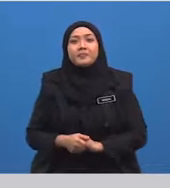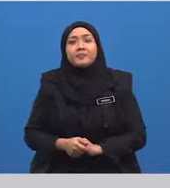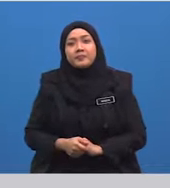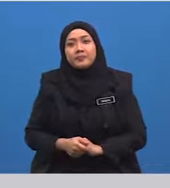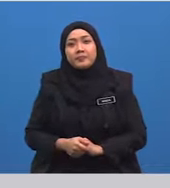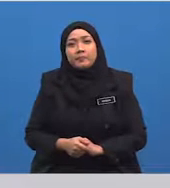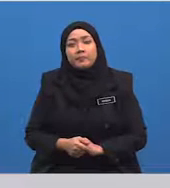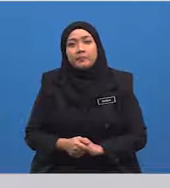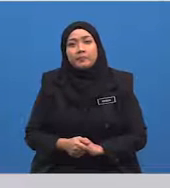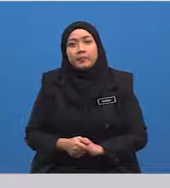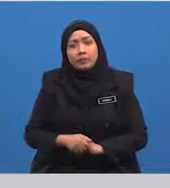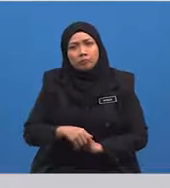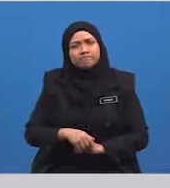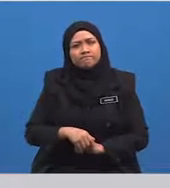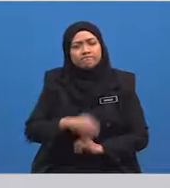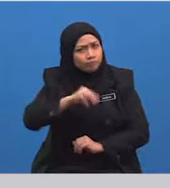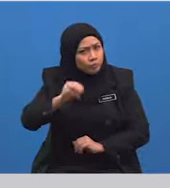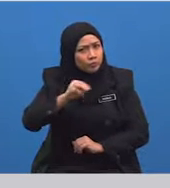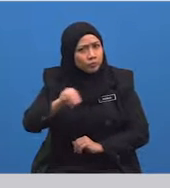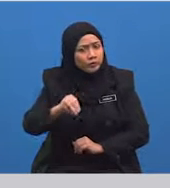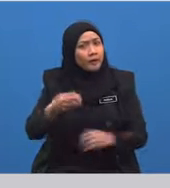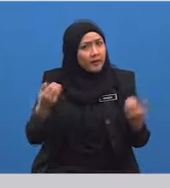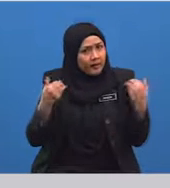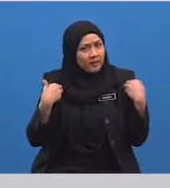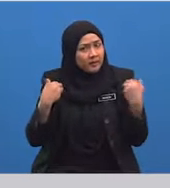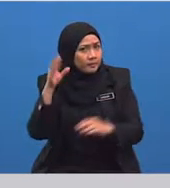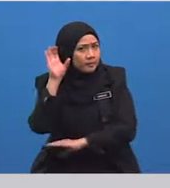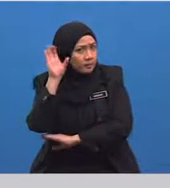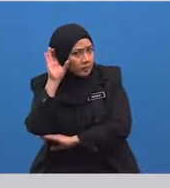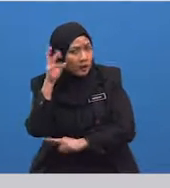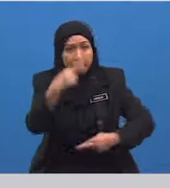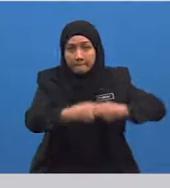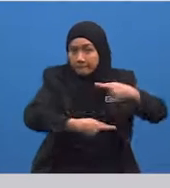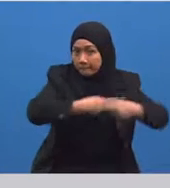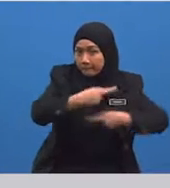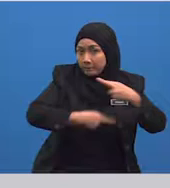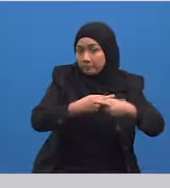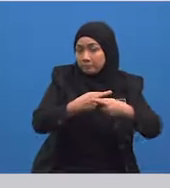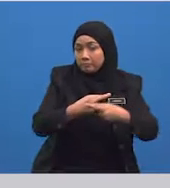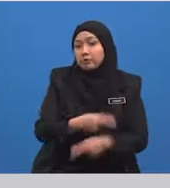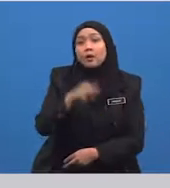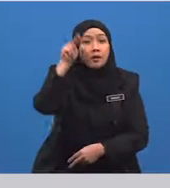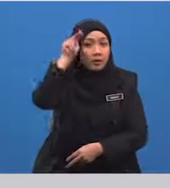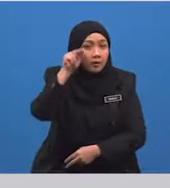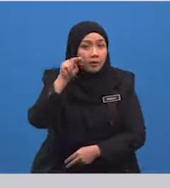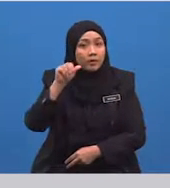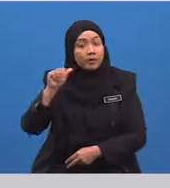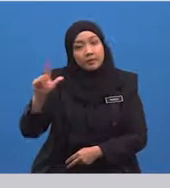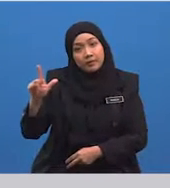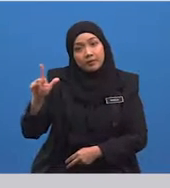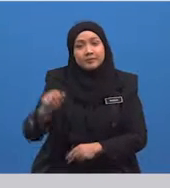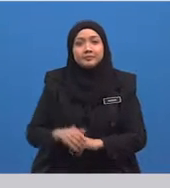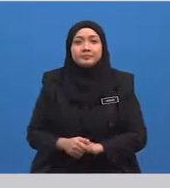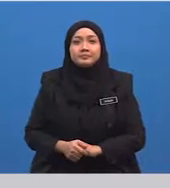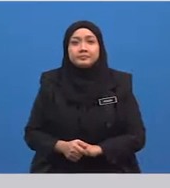Pernahkah murid-murid mendengar tentang proses peneutralan? Ya, cikgu